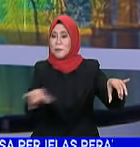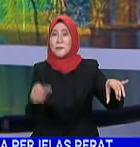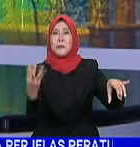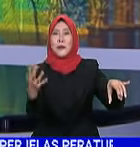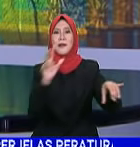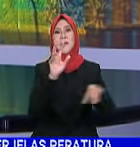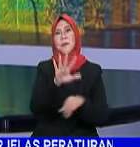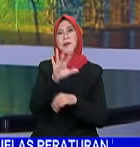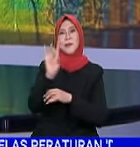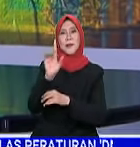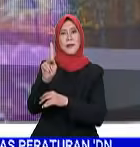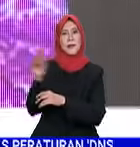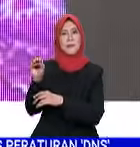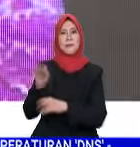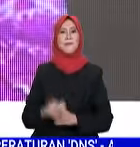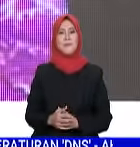km.